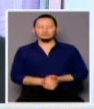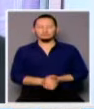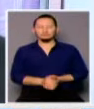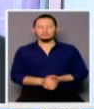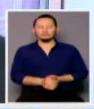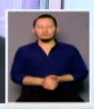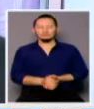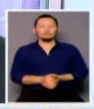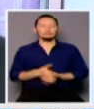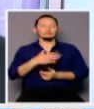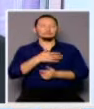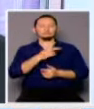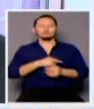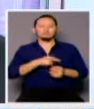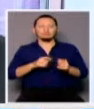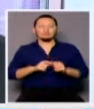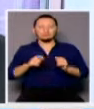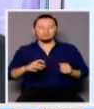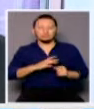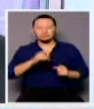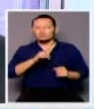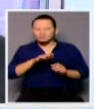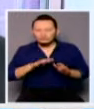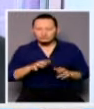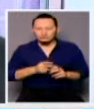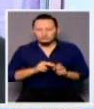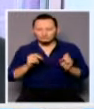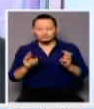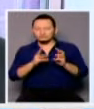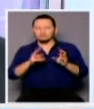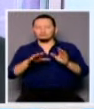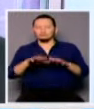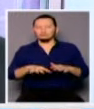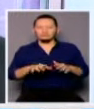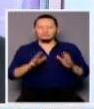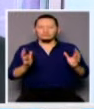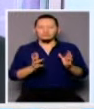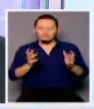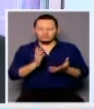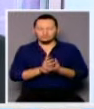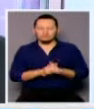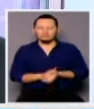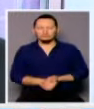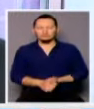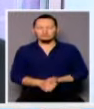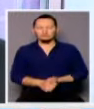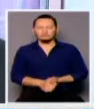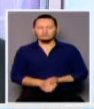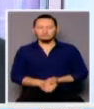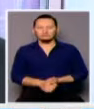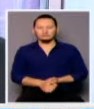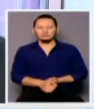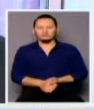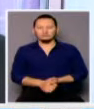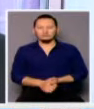біздің қызметтік базамыз салынды. Ол базаның ішінде өрт сөндіру станциясы бар, өзіміздің қызметтік